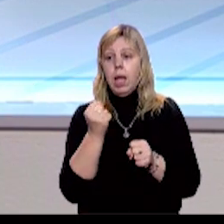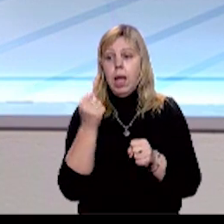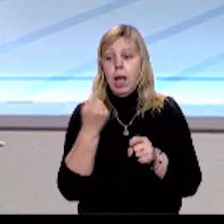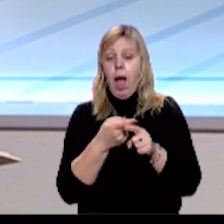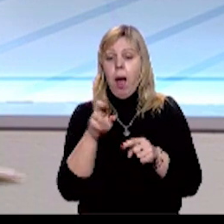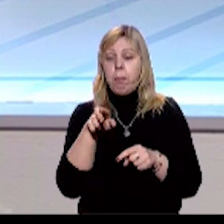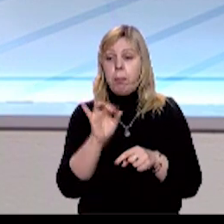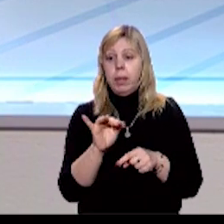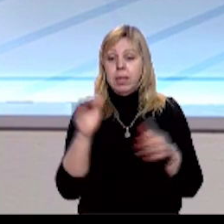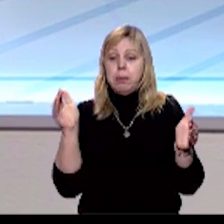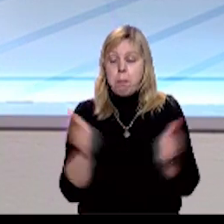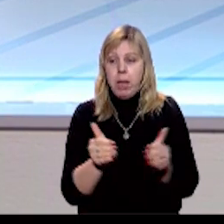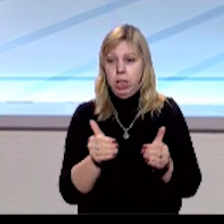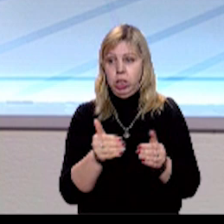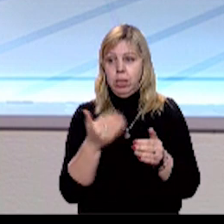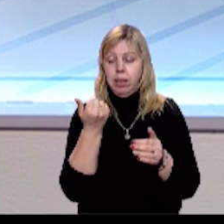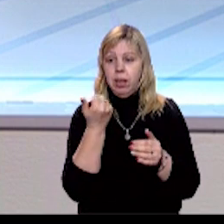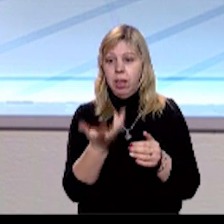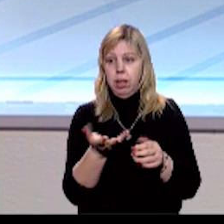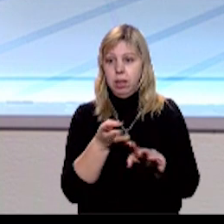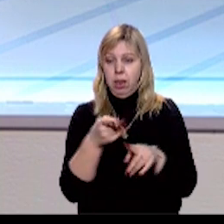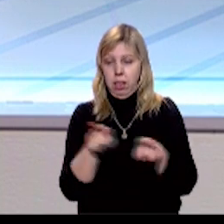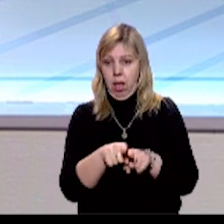в першу чергу зробити, аби зменшити